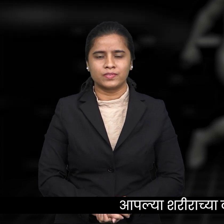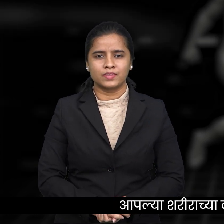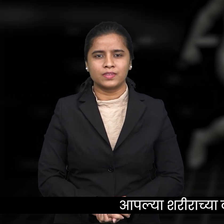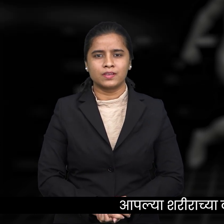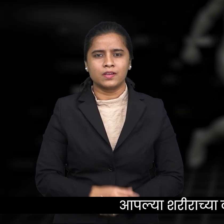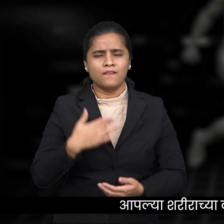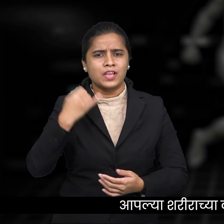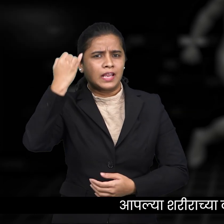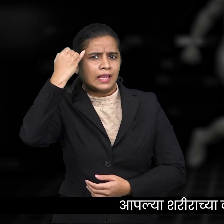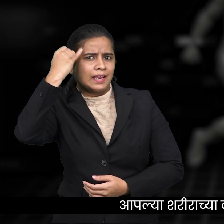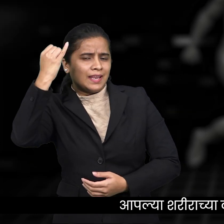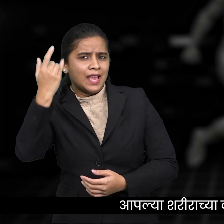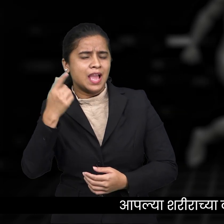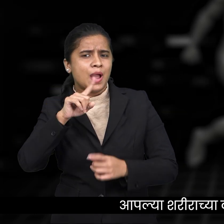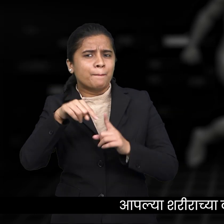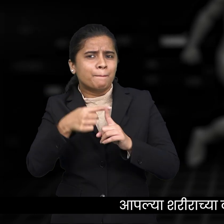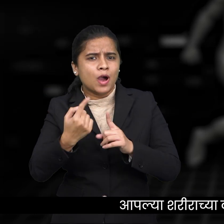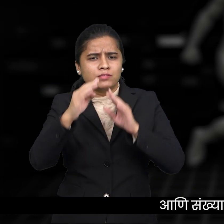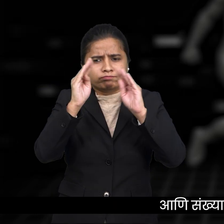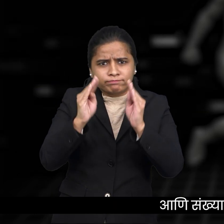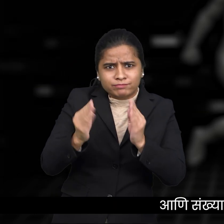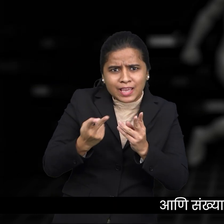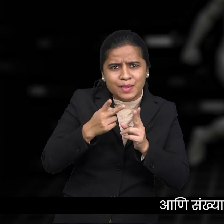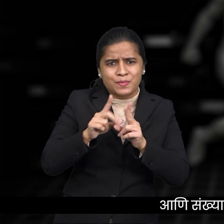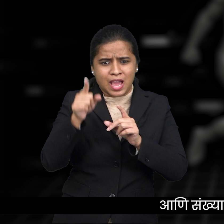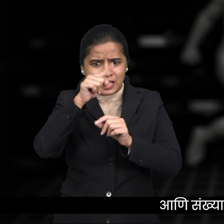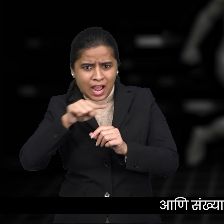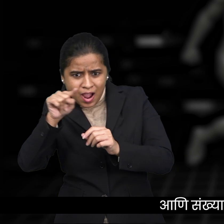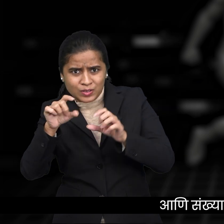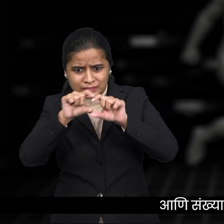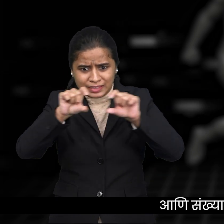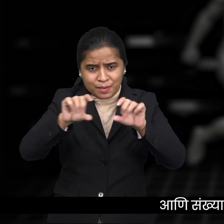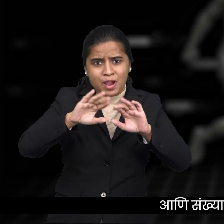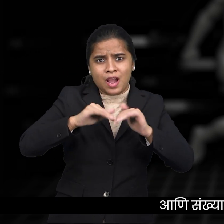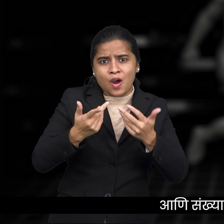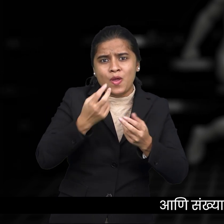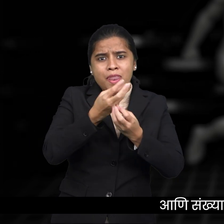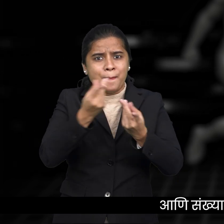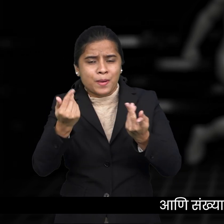आपल्या शरीराच्या काही भागांमधील हाडांचा आकार आणि संख्या आपल्याला कळू शकते।